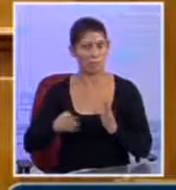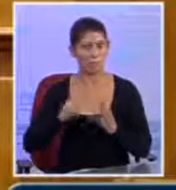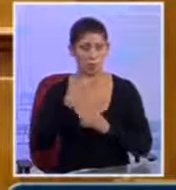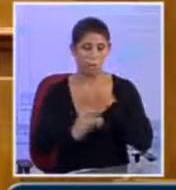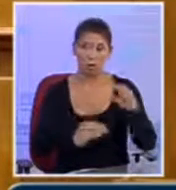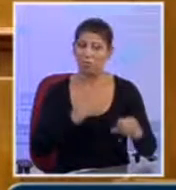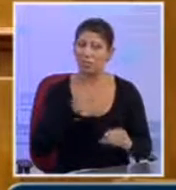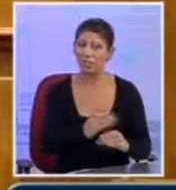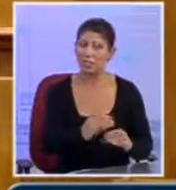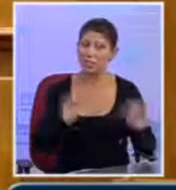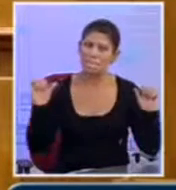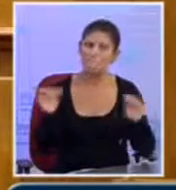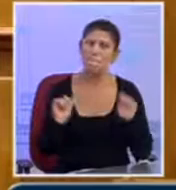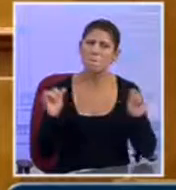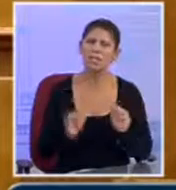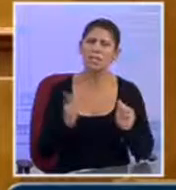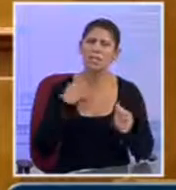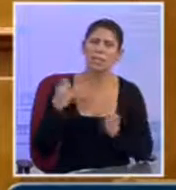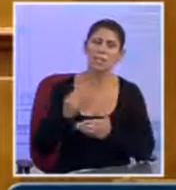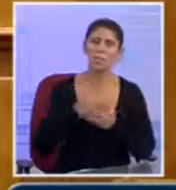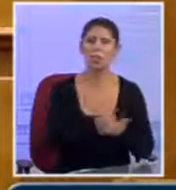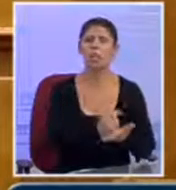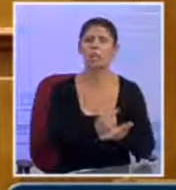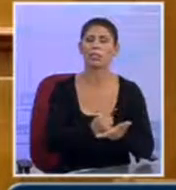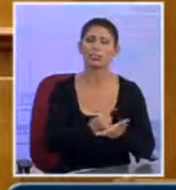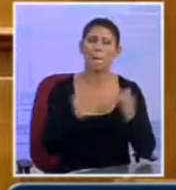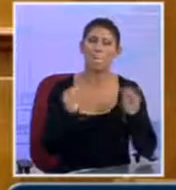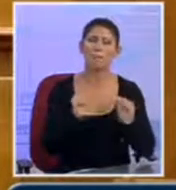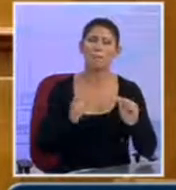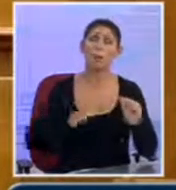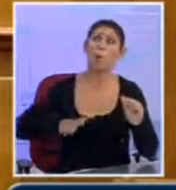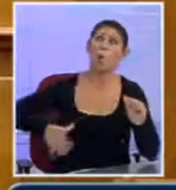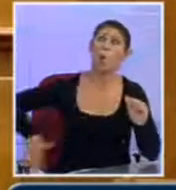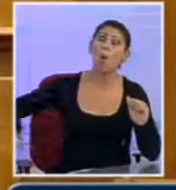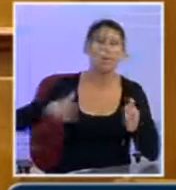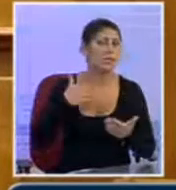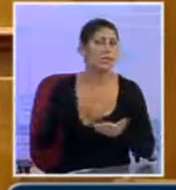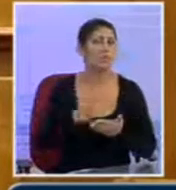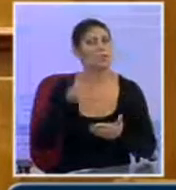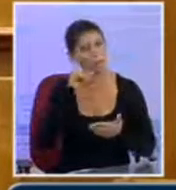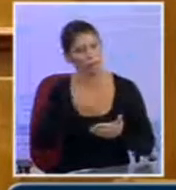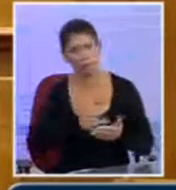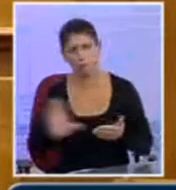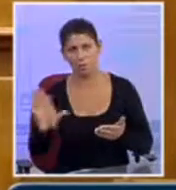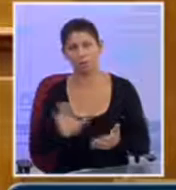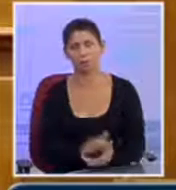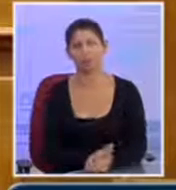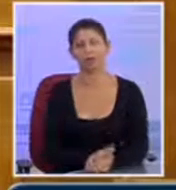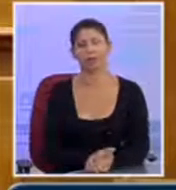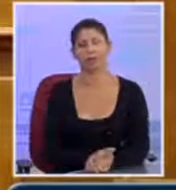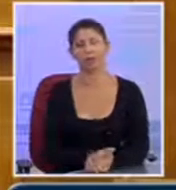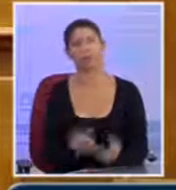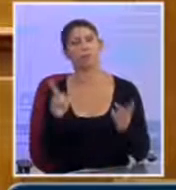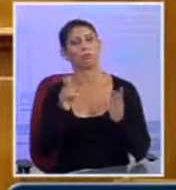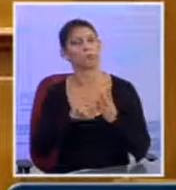επενδυτική πίεση, η χρηματοδοτική πίεση την οποία όλοι επιζητούμε, είναι ένα δεδομένο. Το δεύτερο